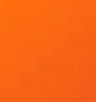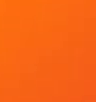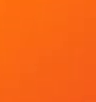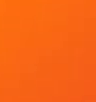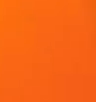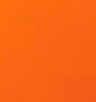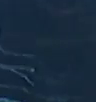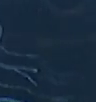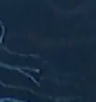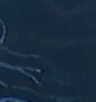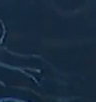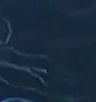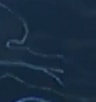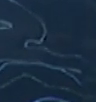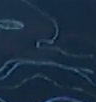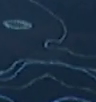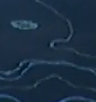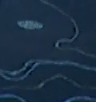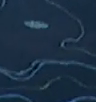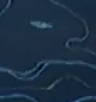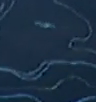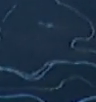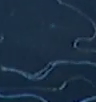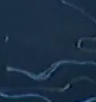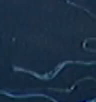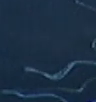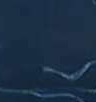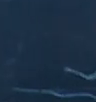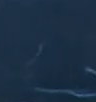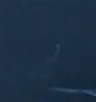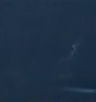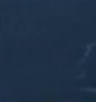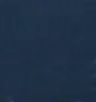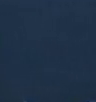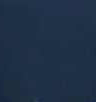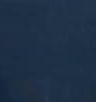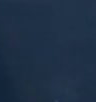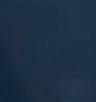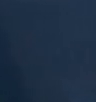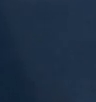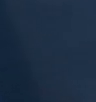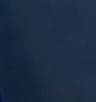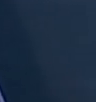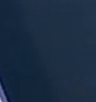Шымкент. Будьте в курсе всех событий в нашей стране. Подписывайтесь на наш канал в YouTube, ставьте